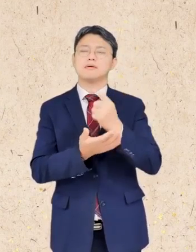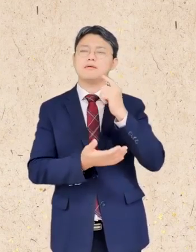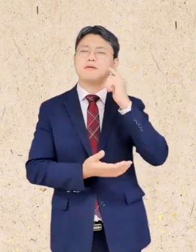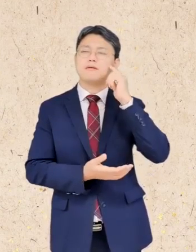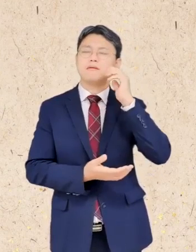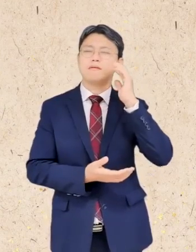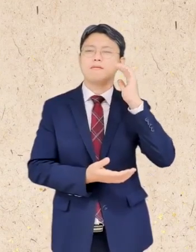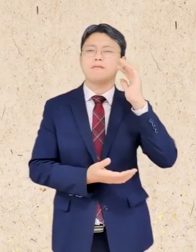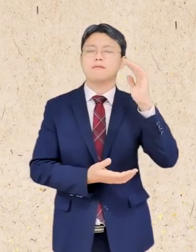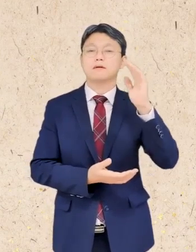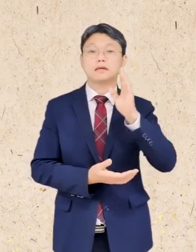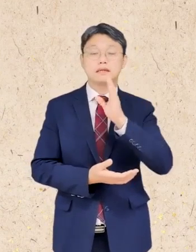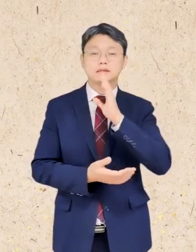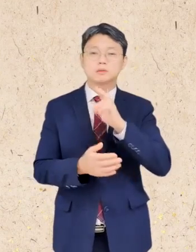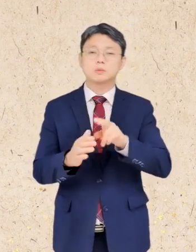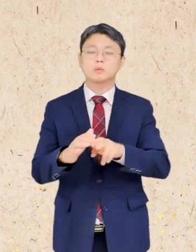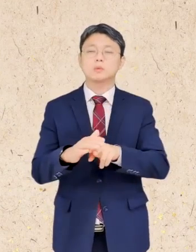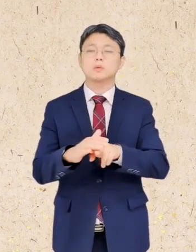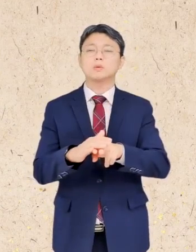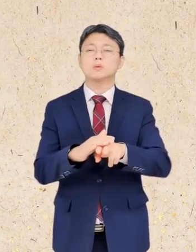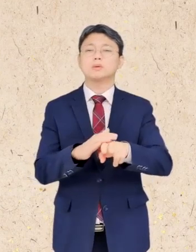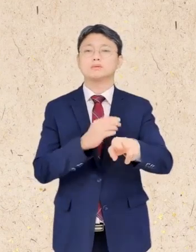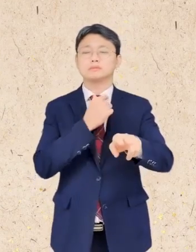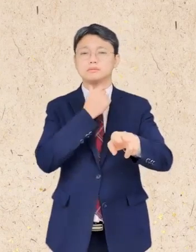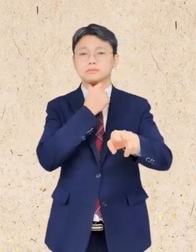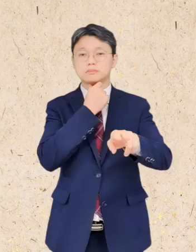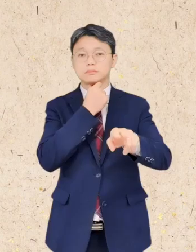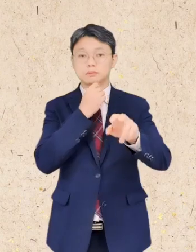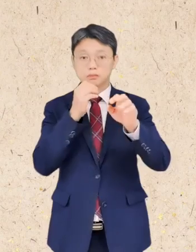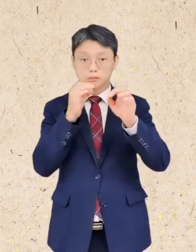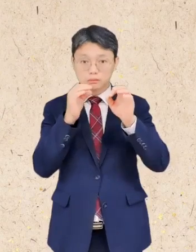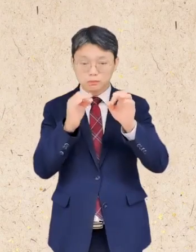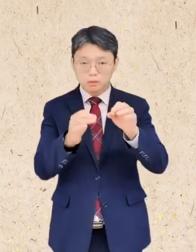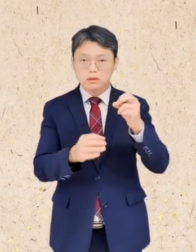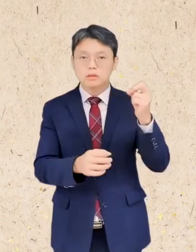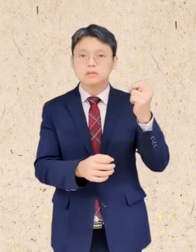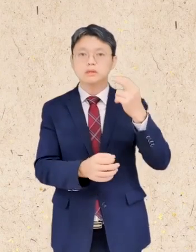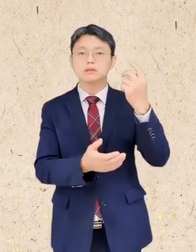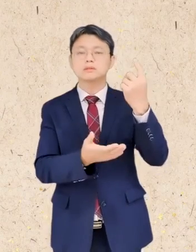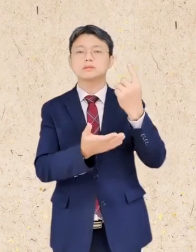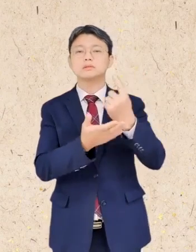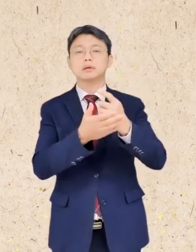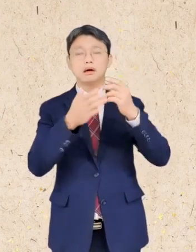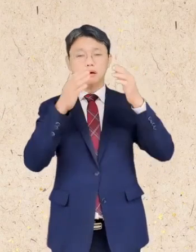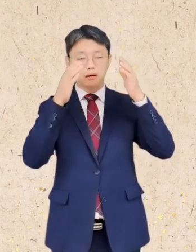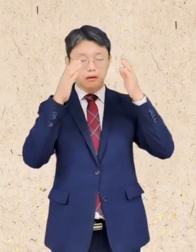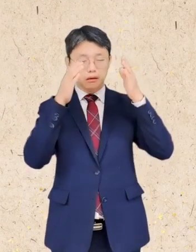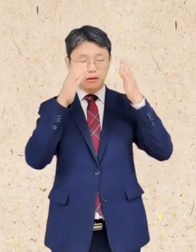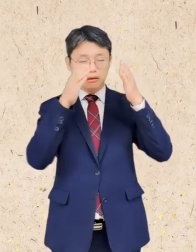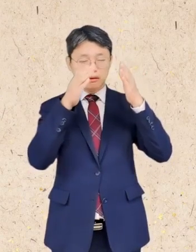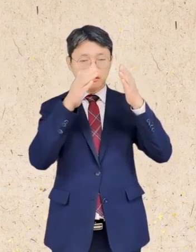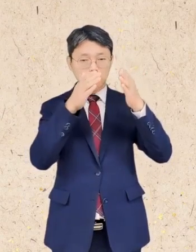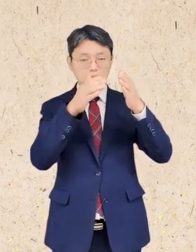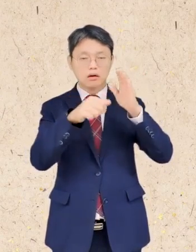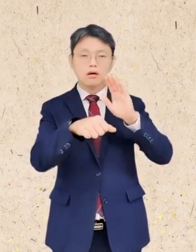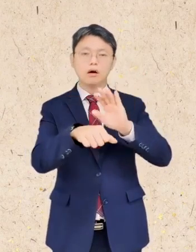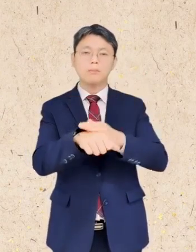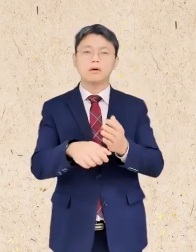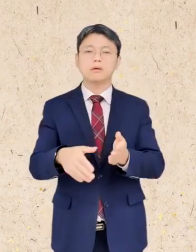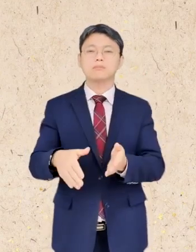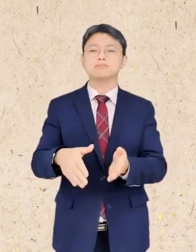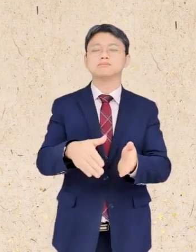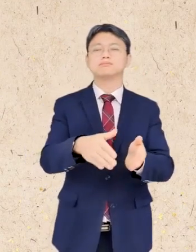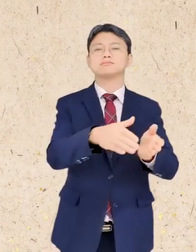겁니다. 실상은 도피하고 싶었는데 그러다 보니까 너무 재림을 열망한 나머지 곁길로 빠지게